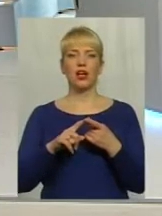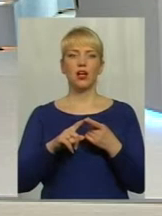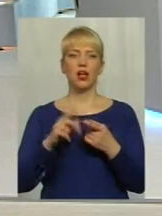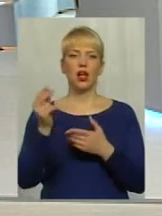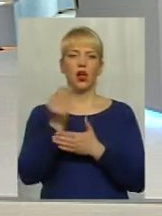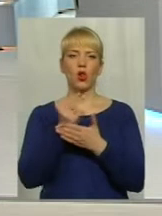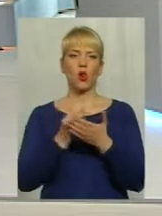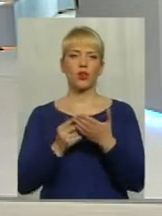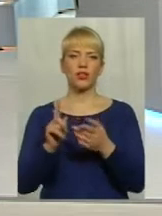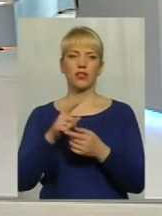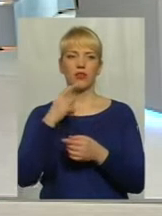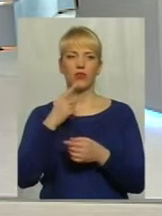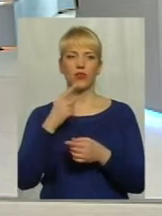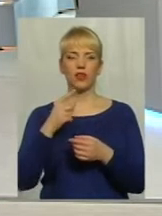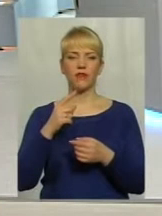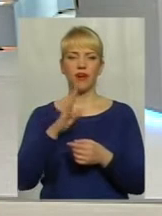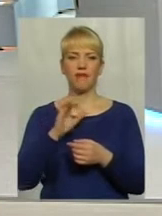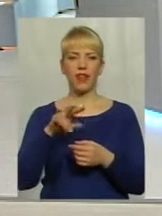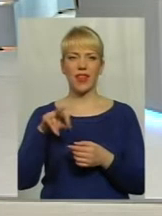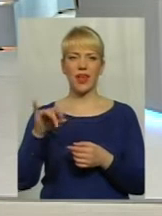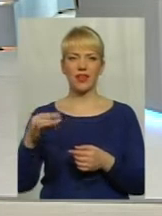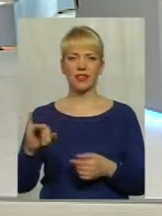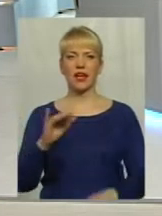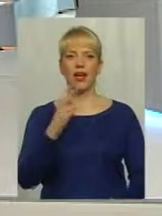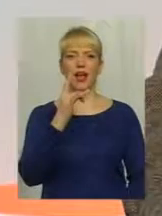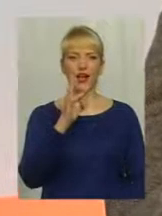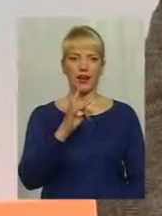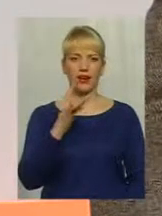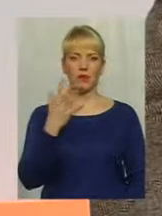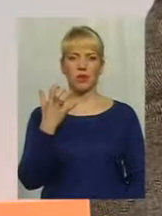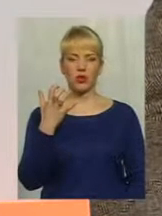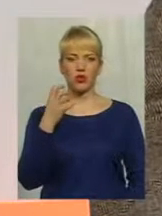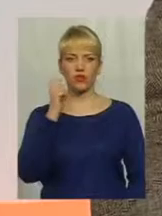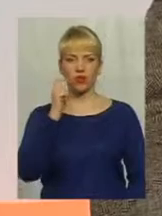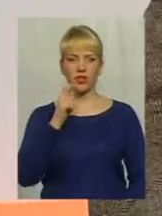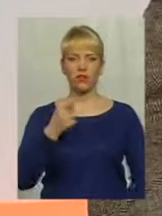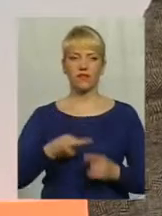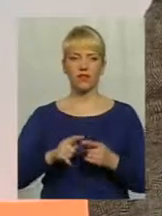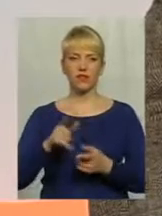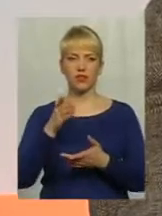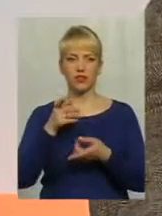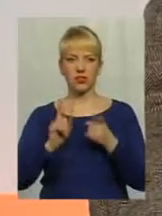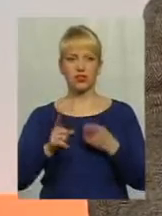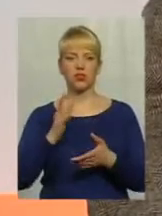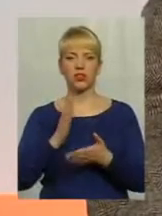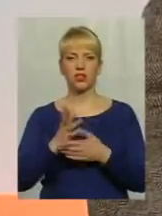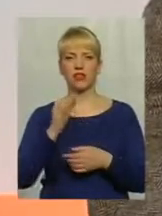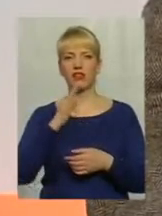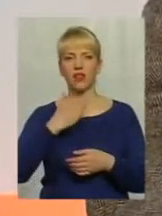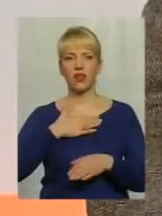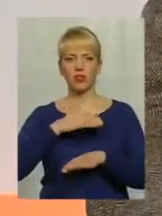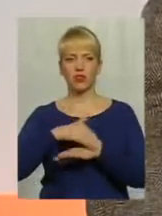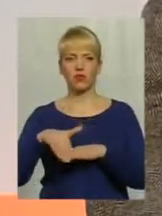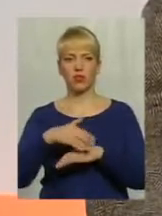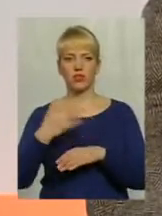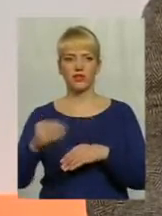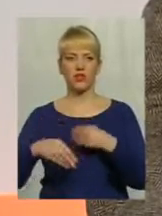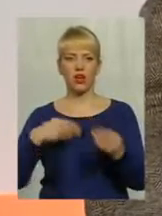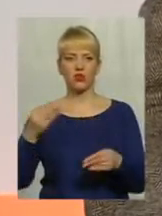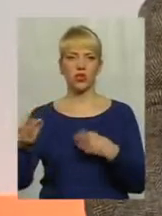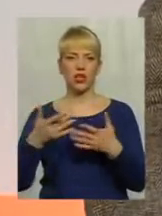говорив пан Валерій, R500 в Україні, він вже, дійсно, він є на наших вулицях, і вже роздають